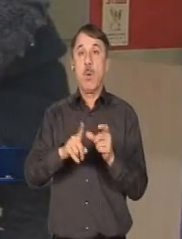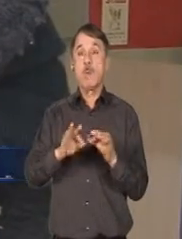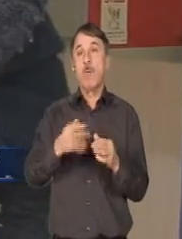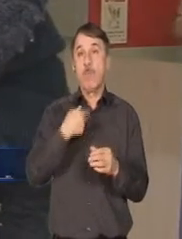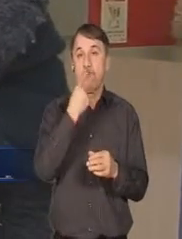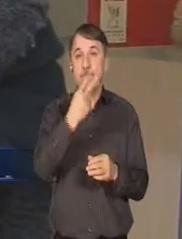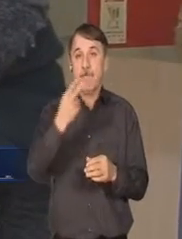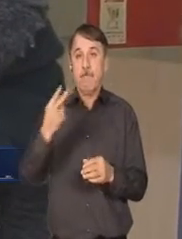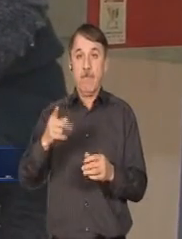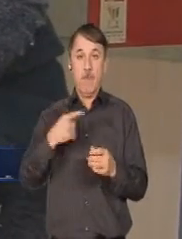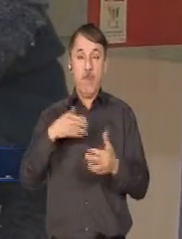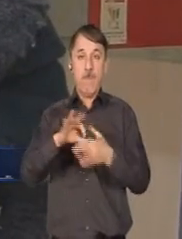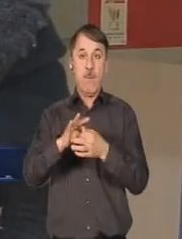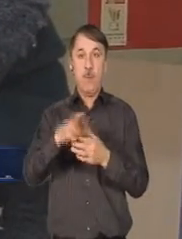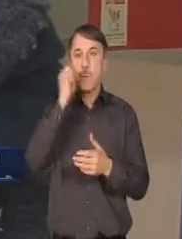ljudi parkiraju,